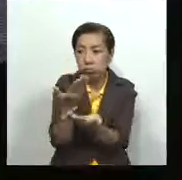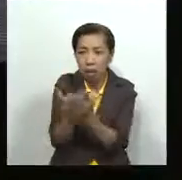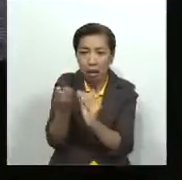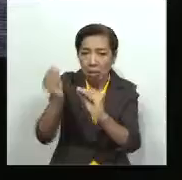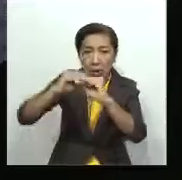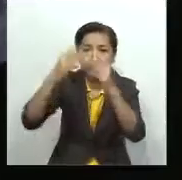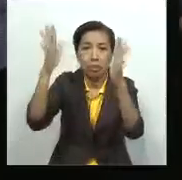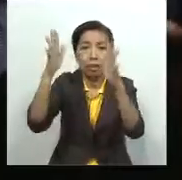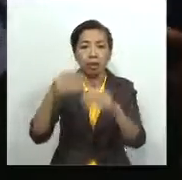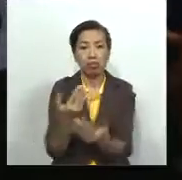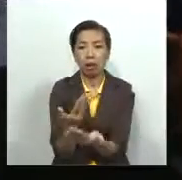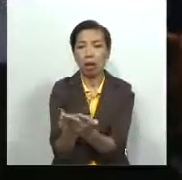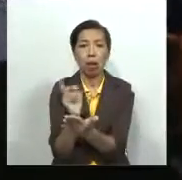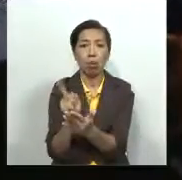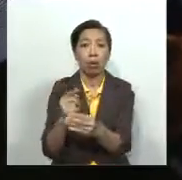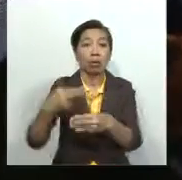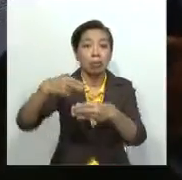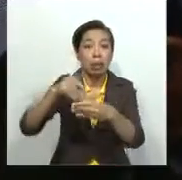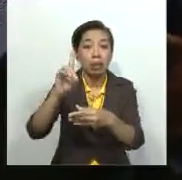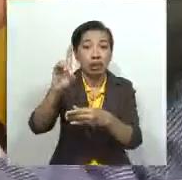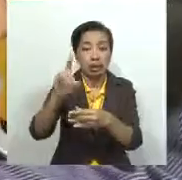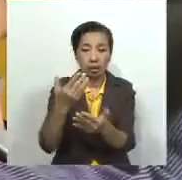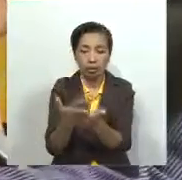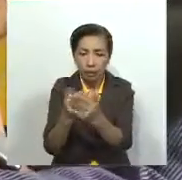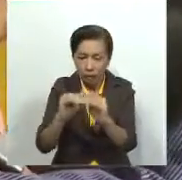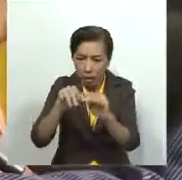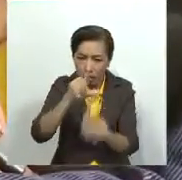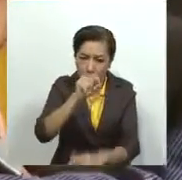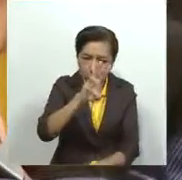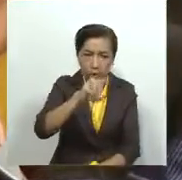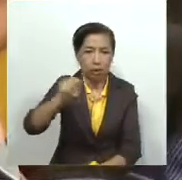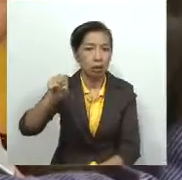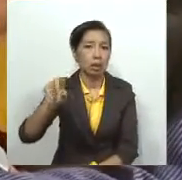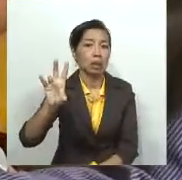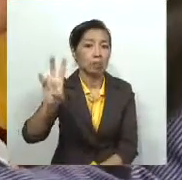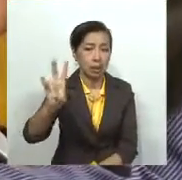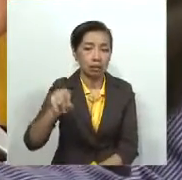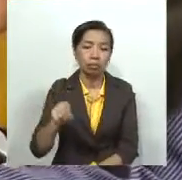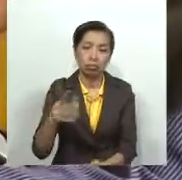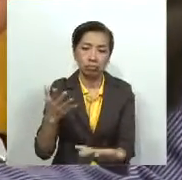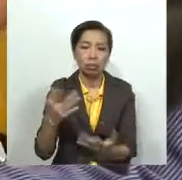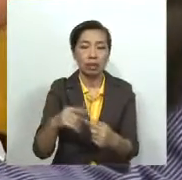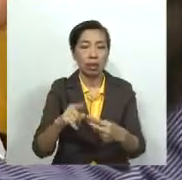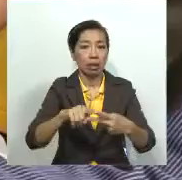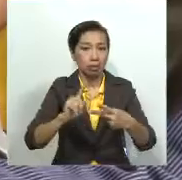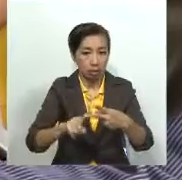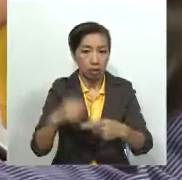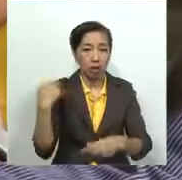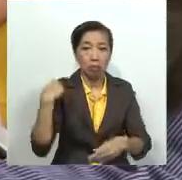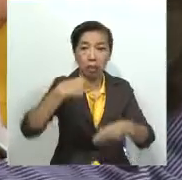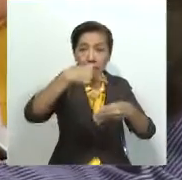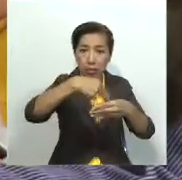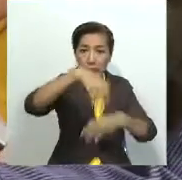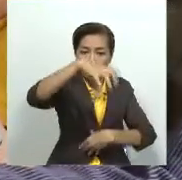ไม่ได้เกินจากราคาปกติราคาน้ำมันดีเซลก็อยู่เพียง 26-27 บาทต่อลิตรนะคะแล้วก็ยังมีการเปิดปั๊ม